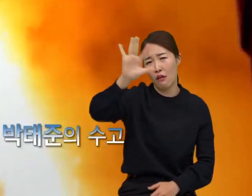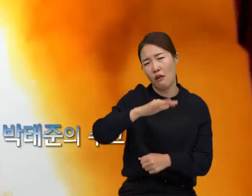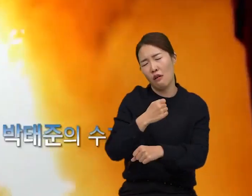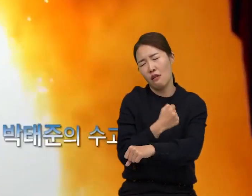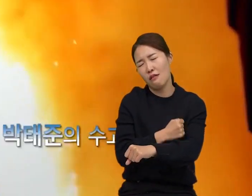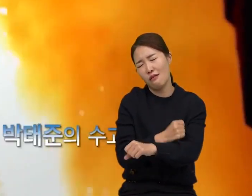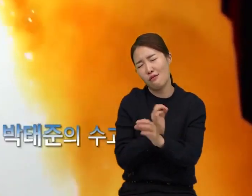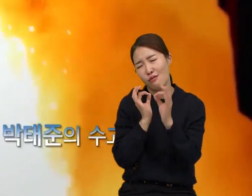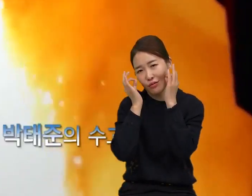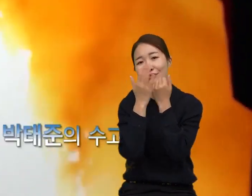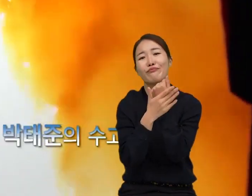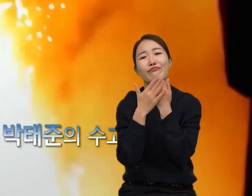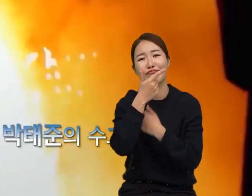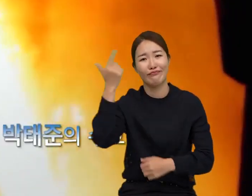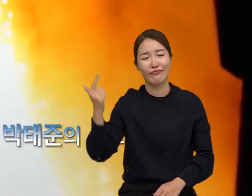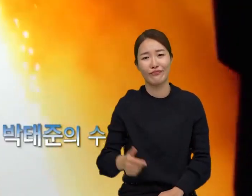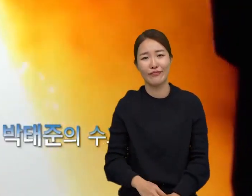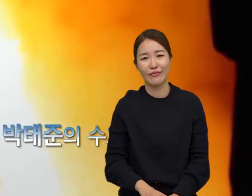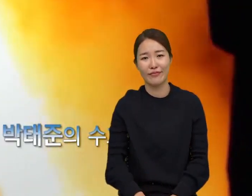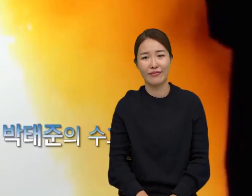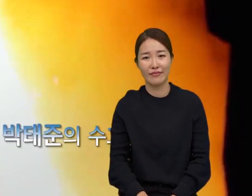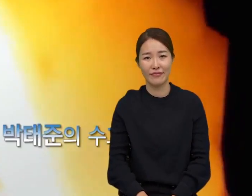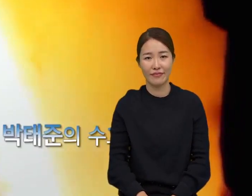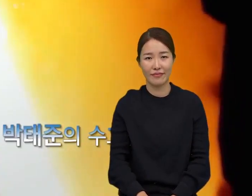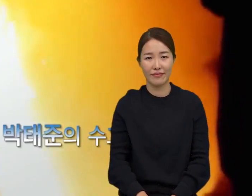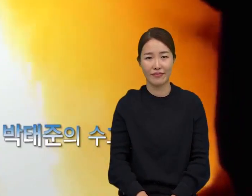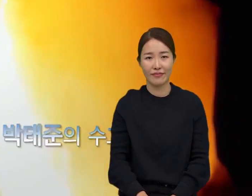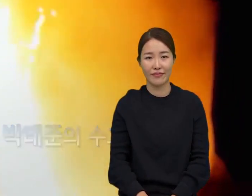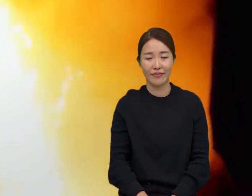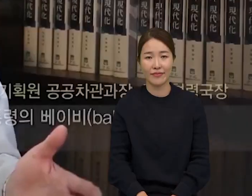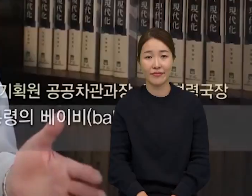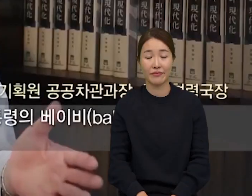김학렬, 박태준의 노고도 컸다.